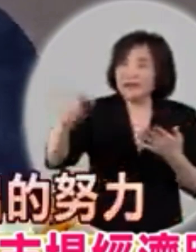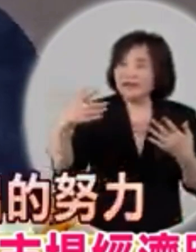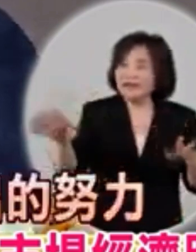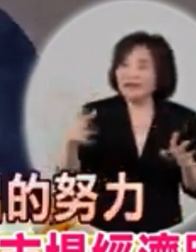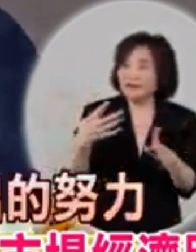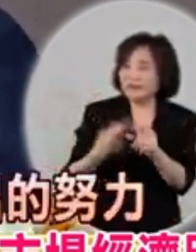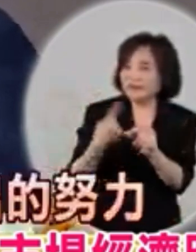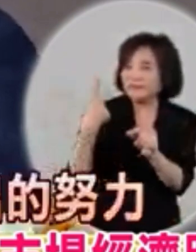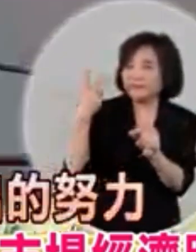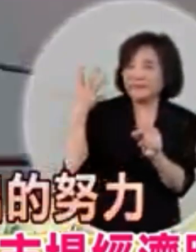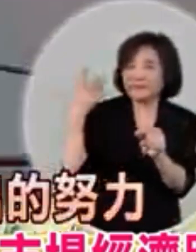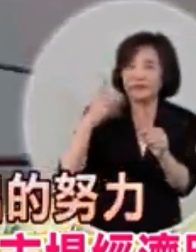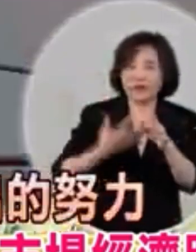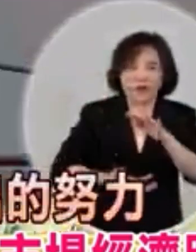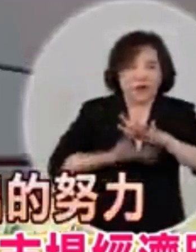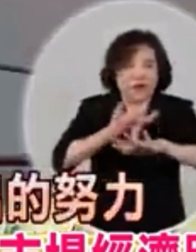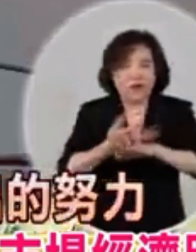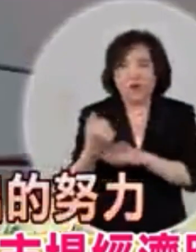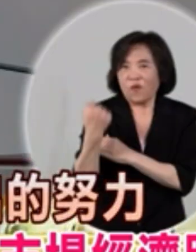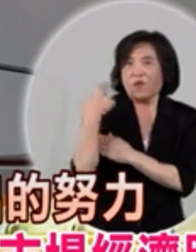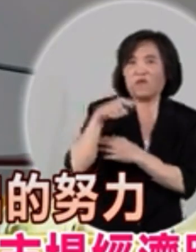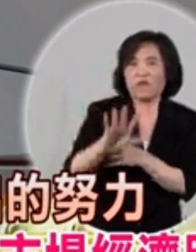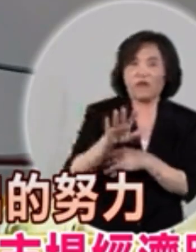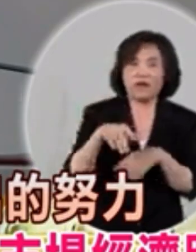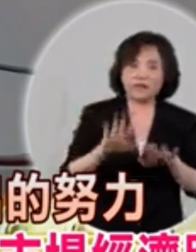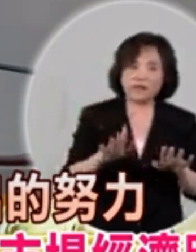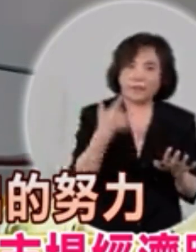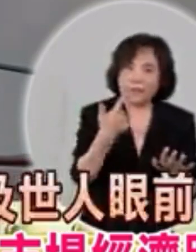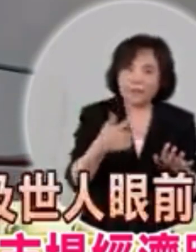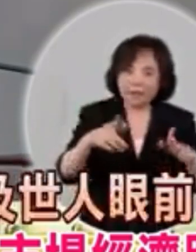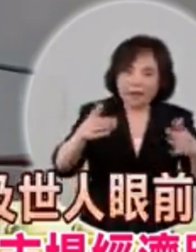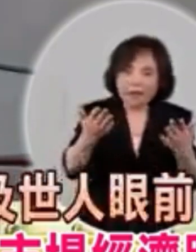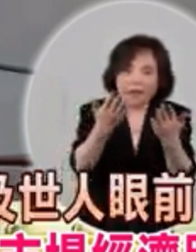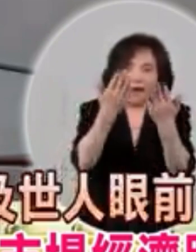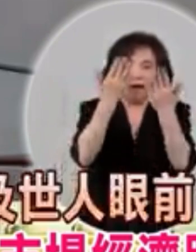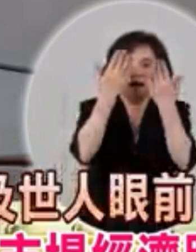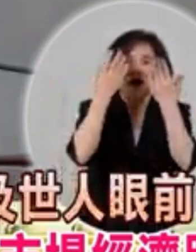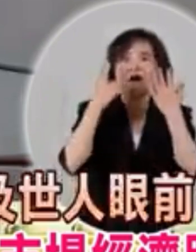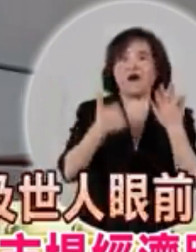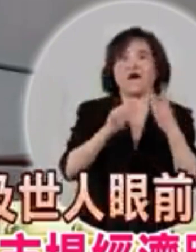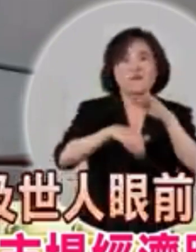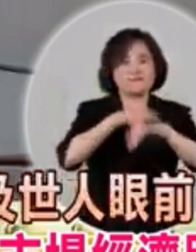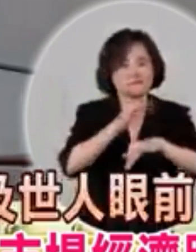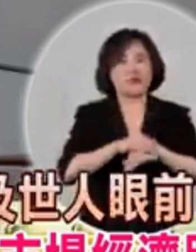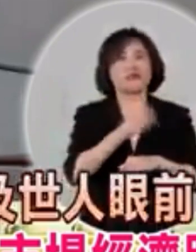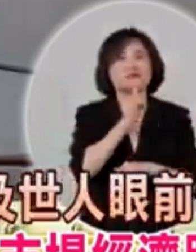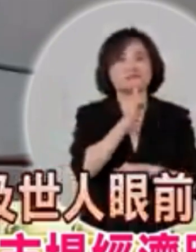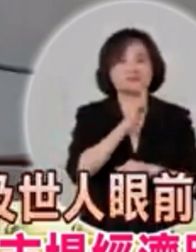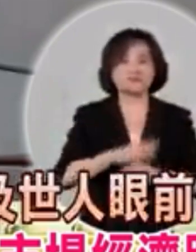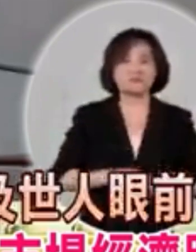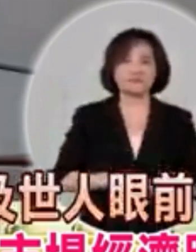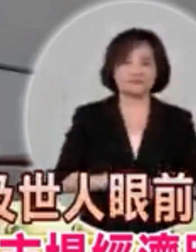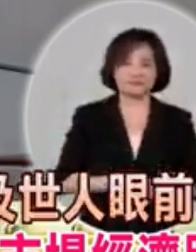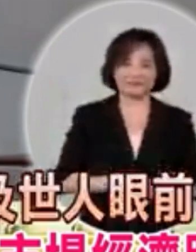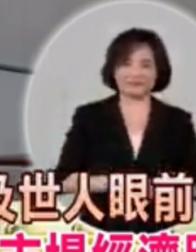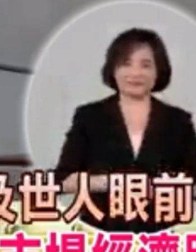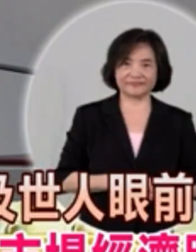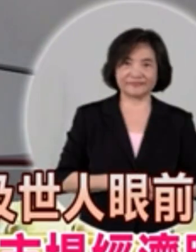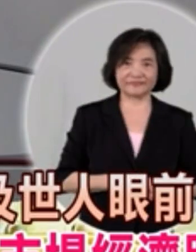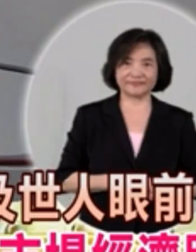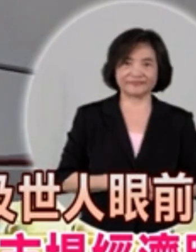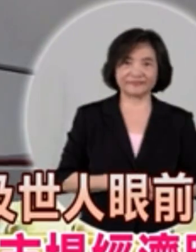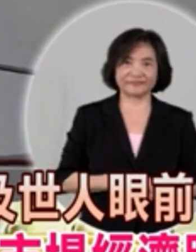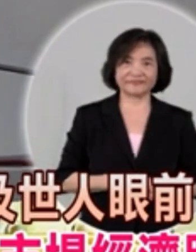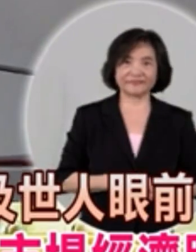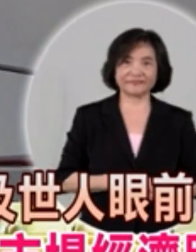年付出的努力，成果正一一呈现在国人及世人的眼前。